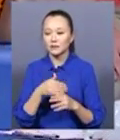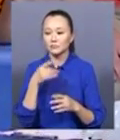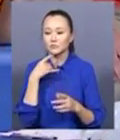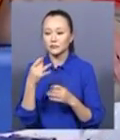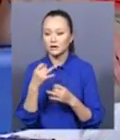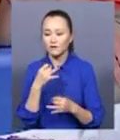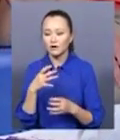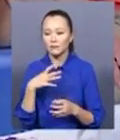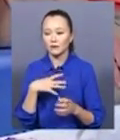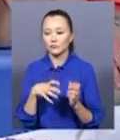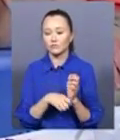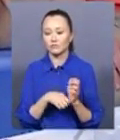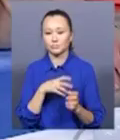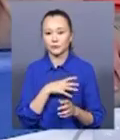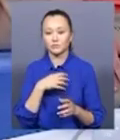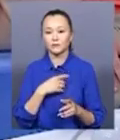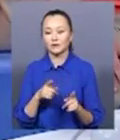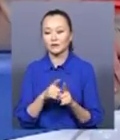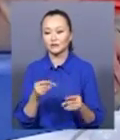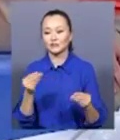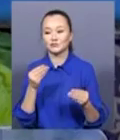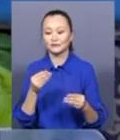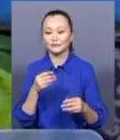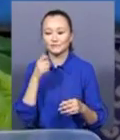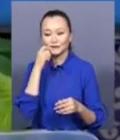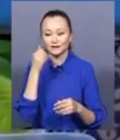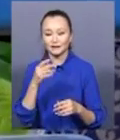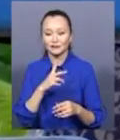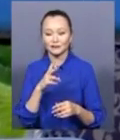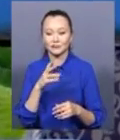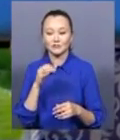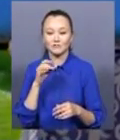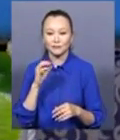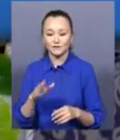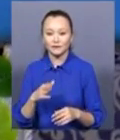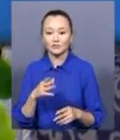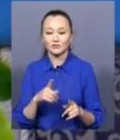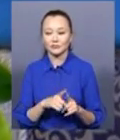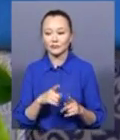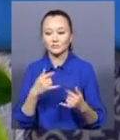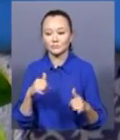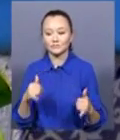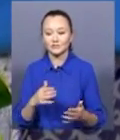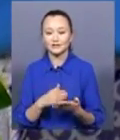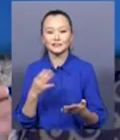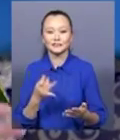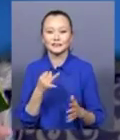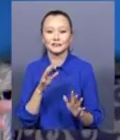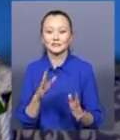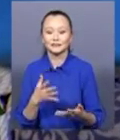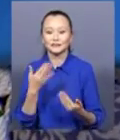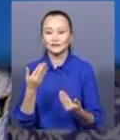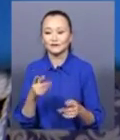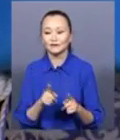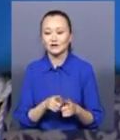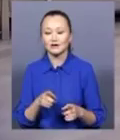беседовала с ним. Вот, так что у меня была такая вот честь играть в ботинках Николая Трофимова. Вот такие вот вещи. Такой интересный случай. И он